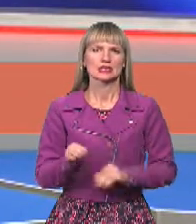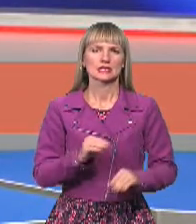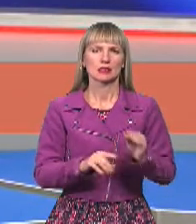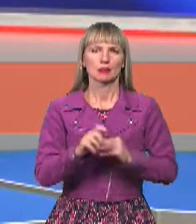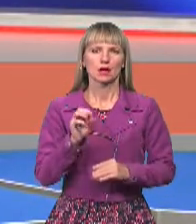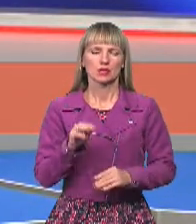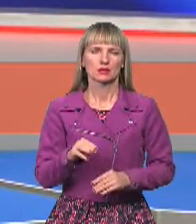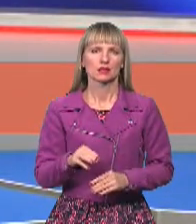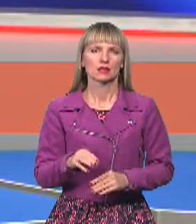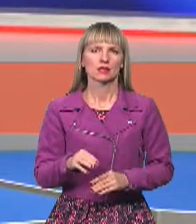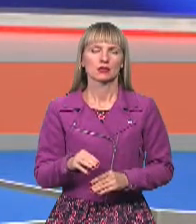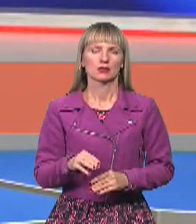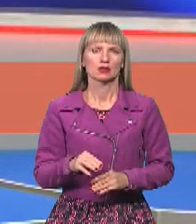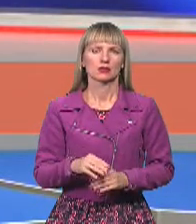ХАСП